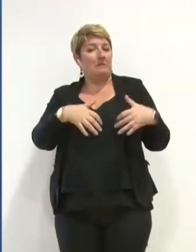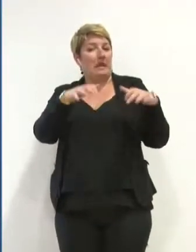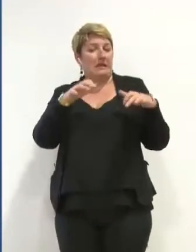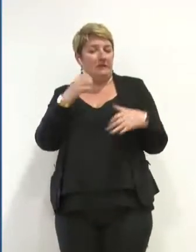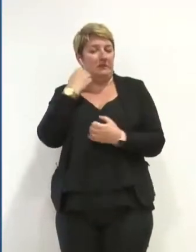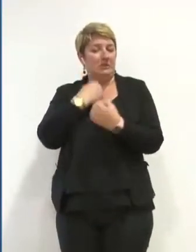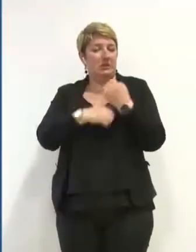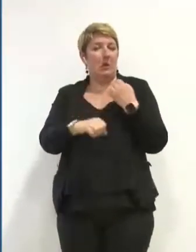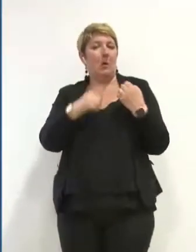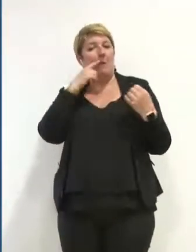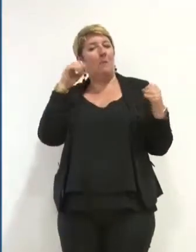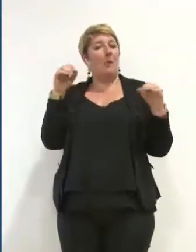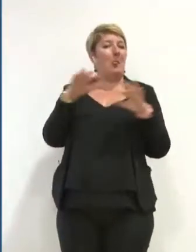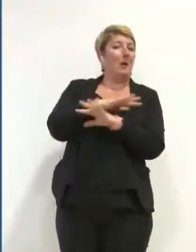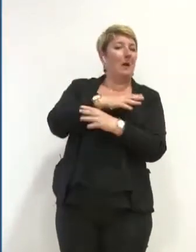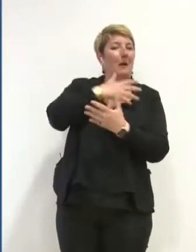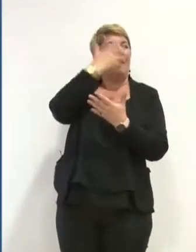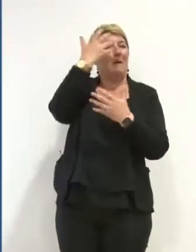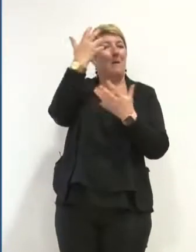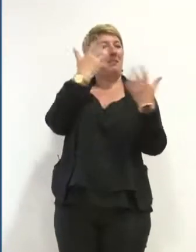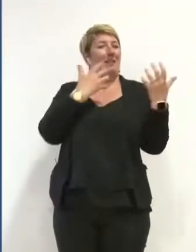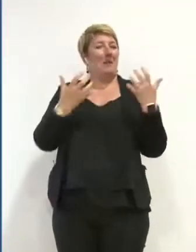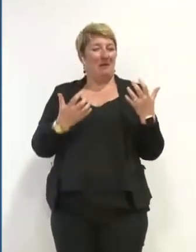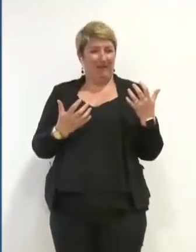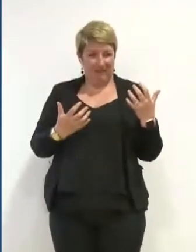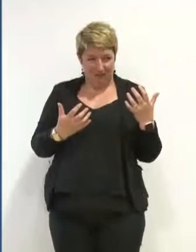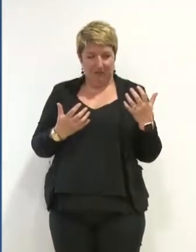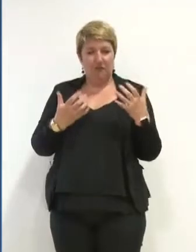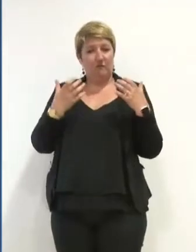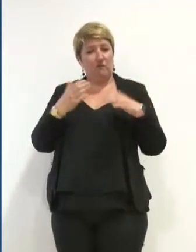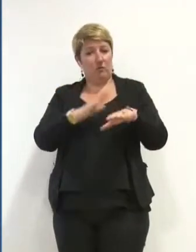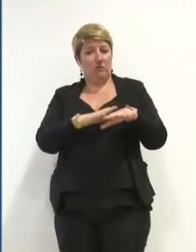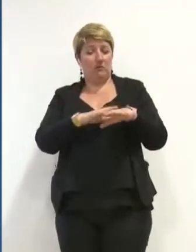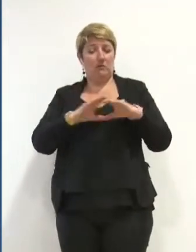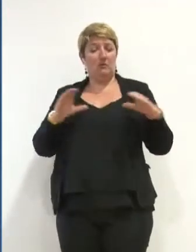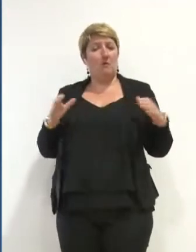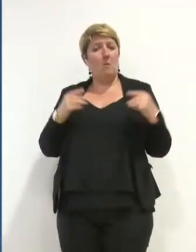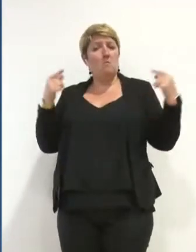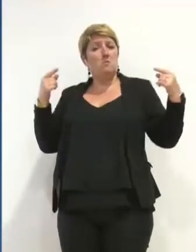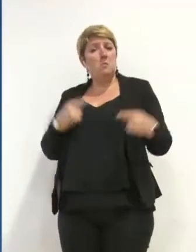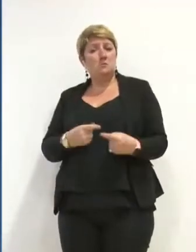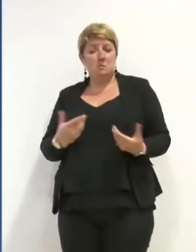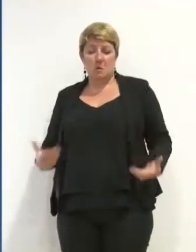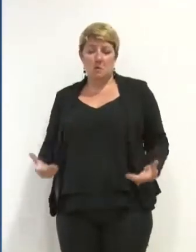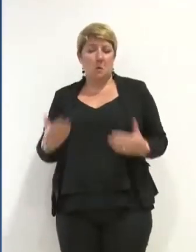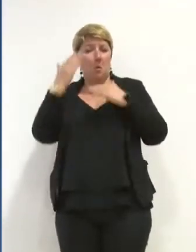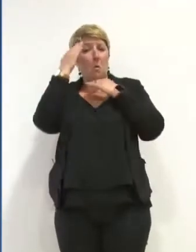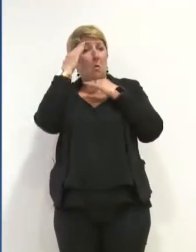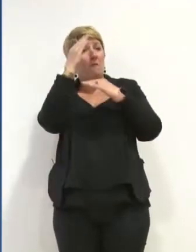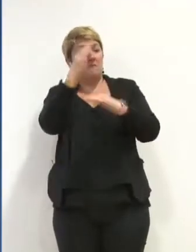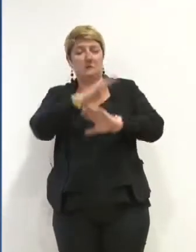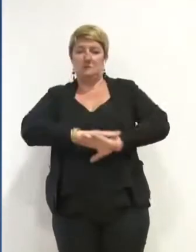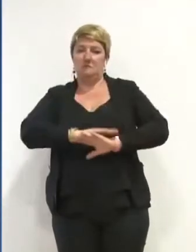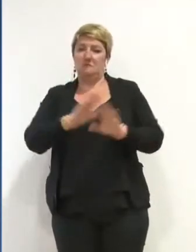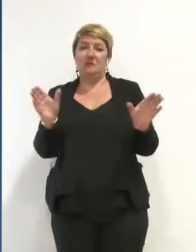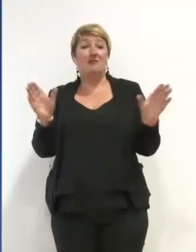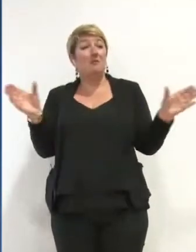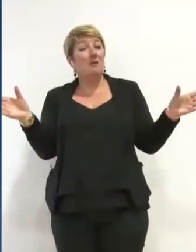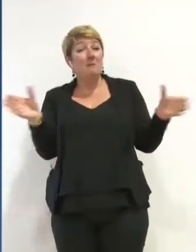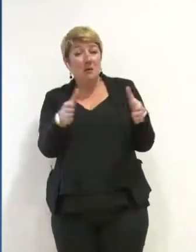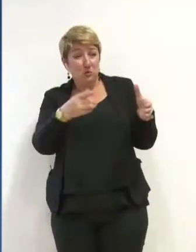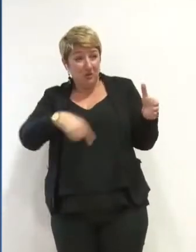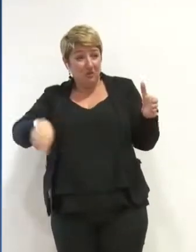déclarations d'intention, nous souhaitons rappeler que notre groupe d'opposition a déjà perdu toute confiance en cette majorité sur sa volonté de